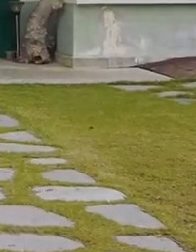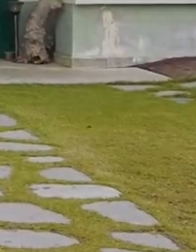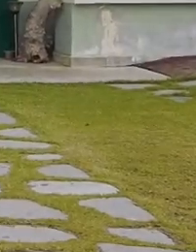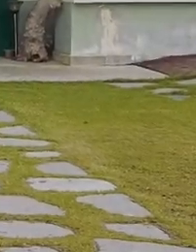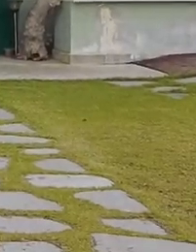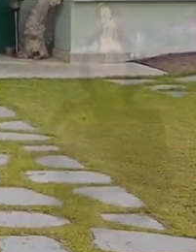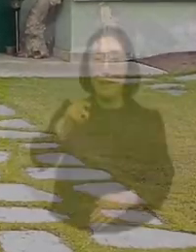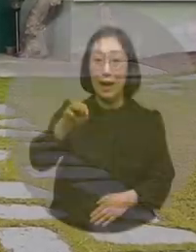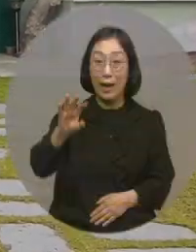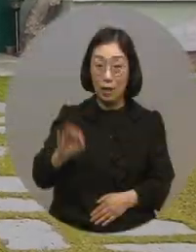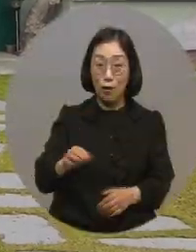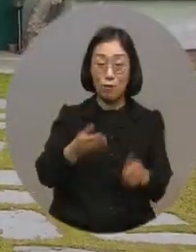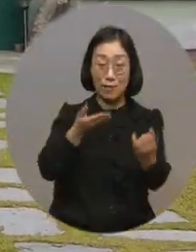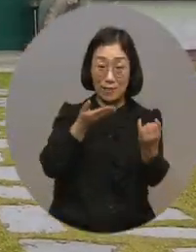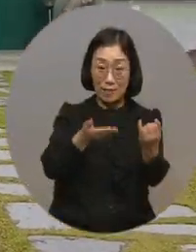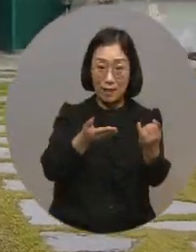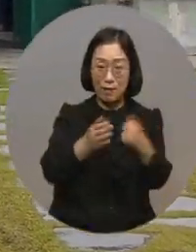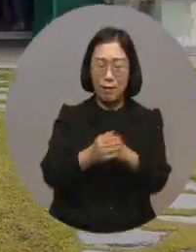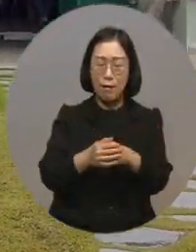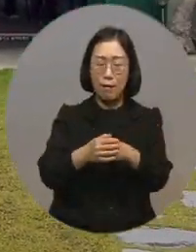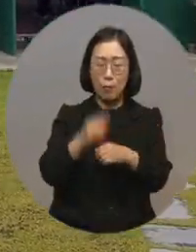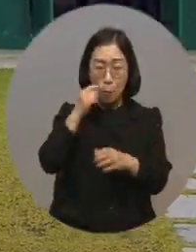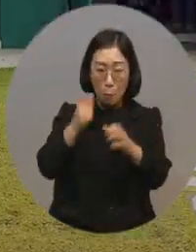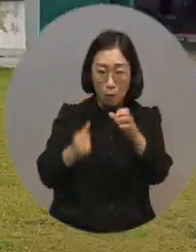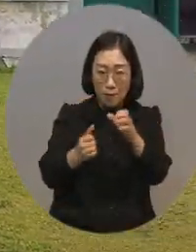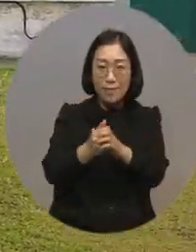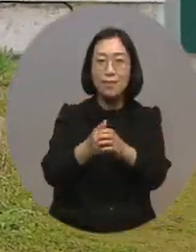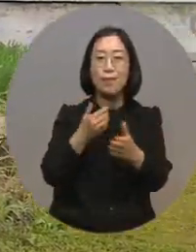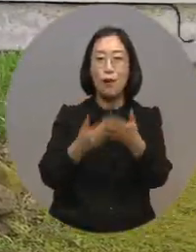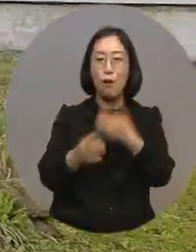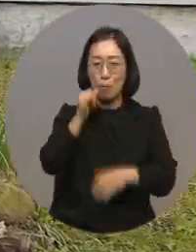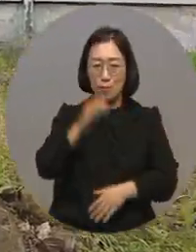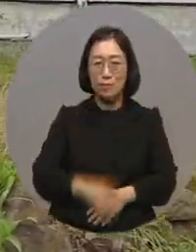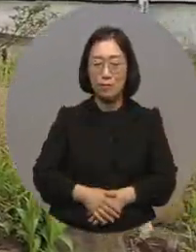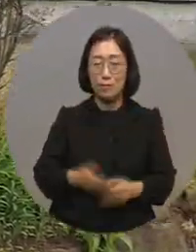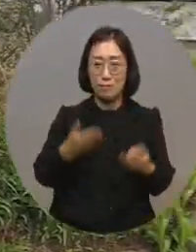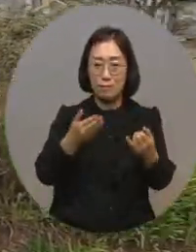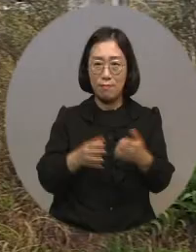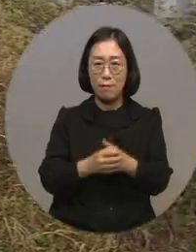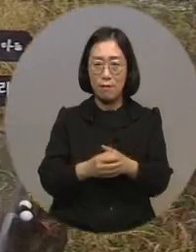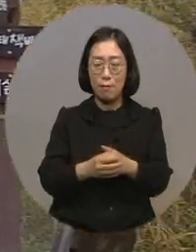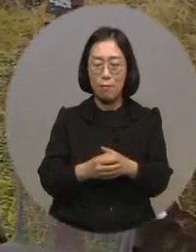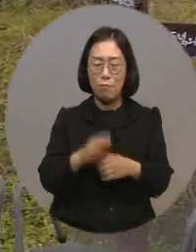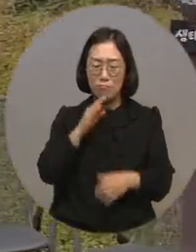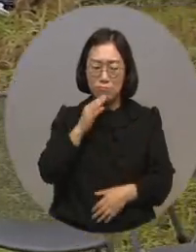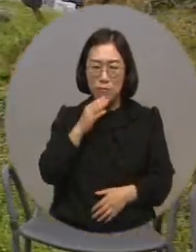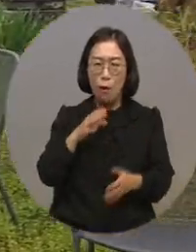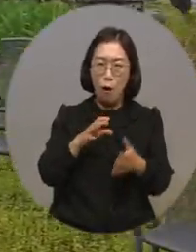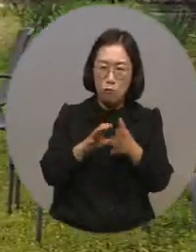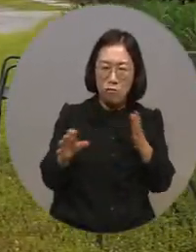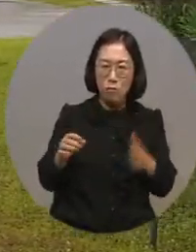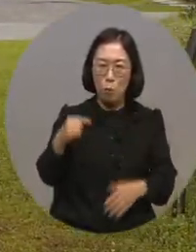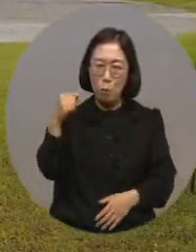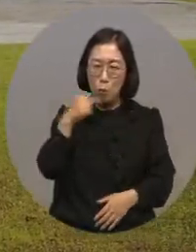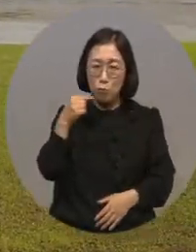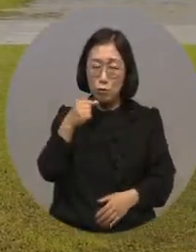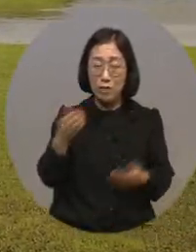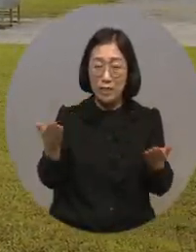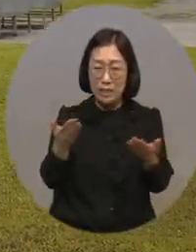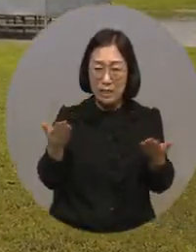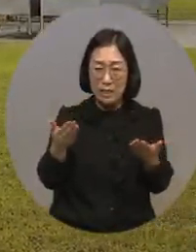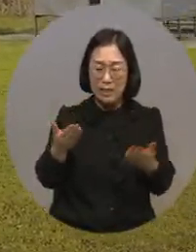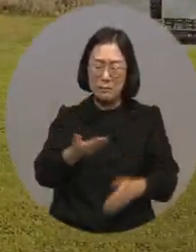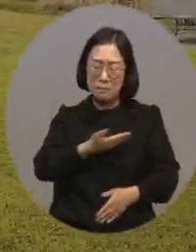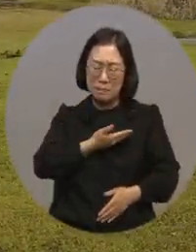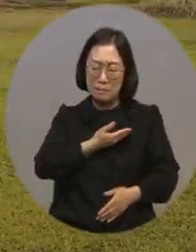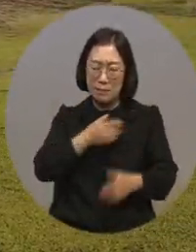김아영 작가는 독특한 이력을 자랑합니다. 작가는 거칠고 보수적인 직장에서 수년간